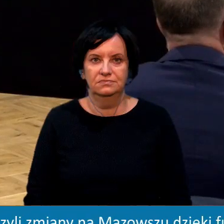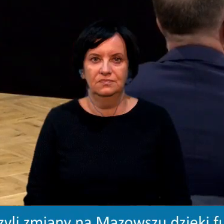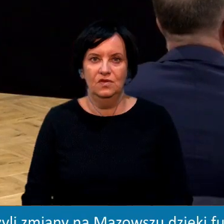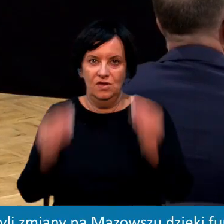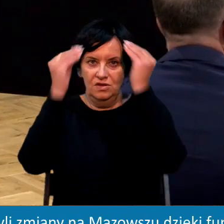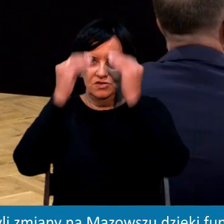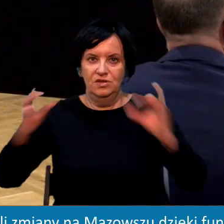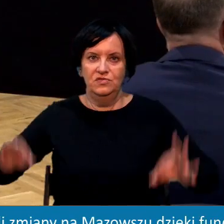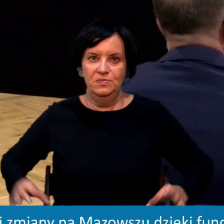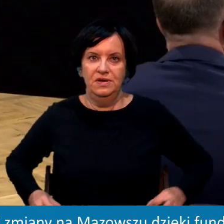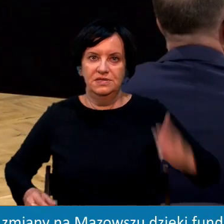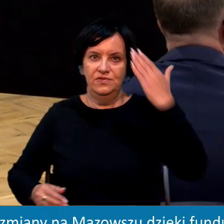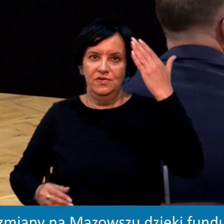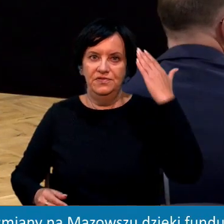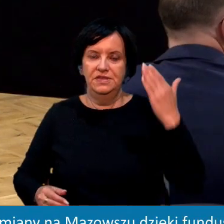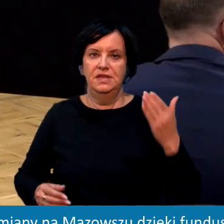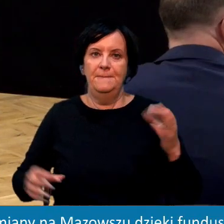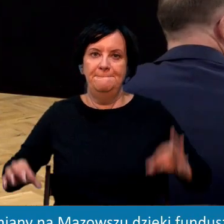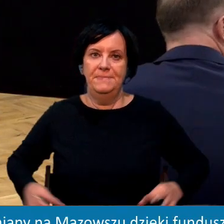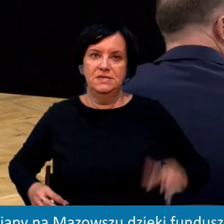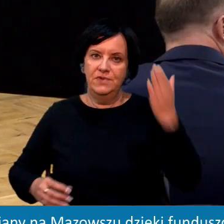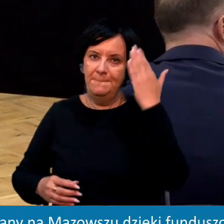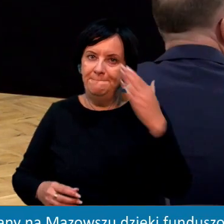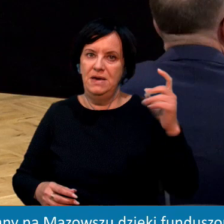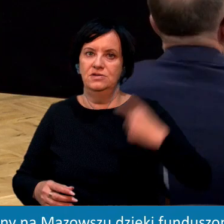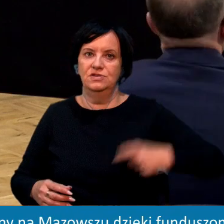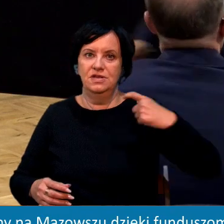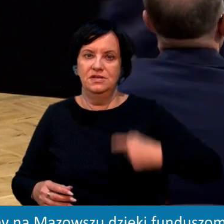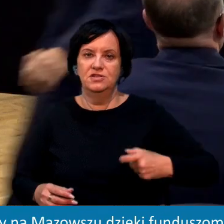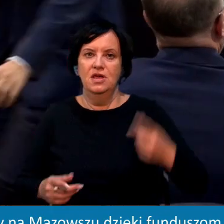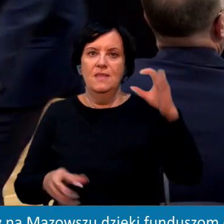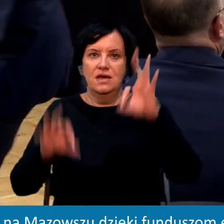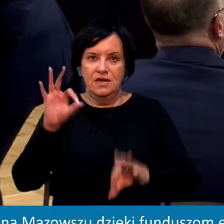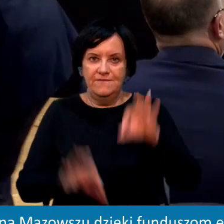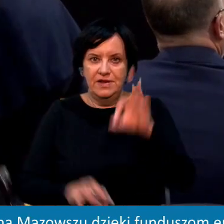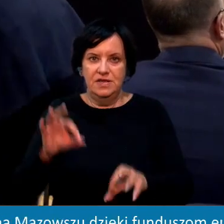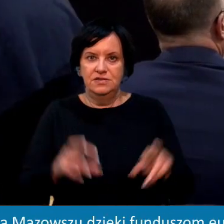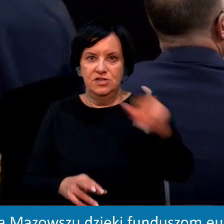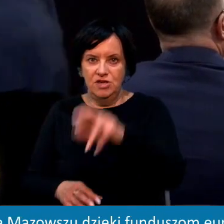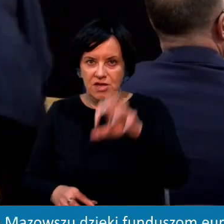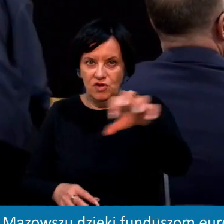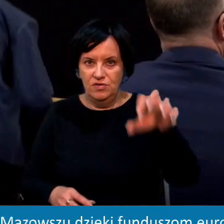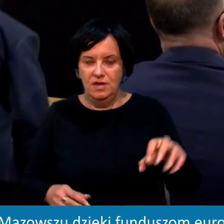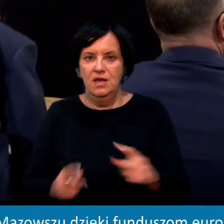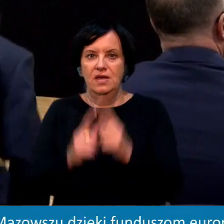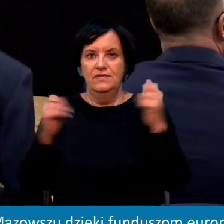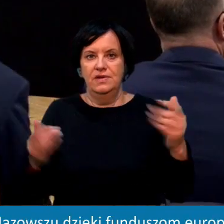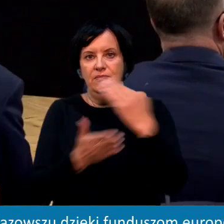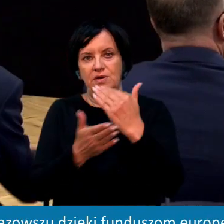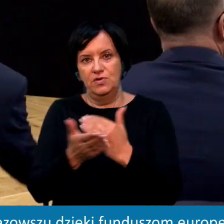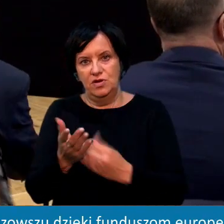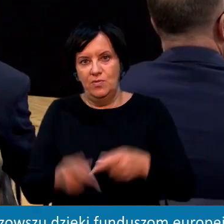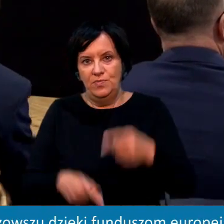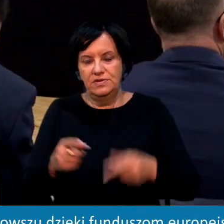Szanowni Państwo, witam Państwa bardzo serdecznie na konferencji regionalnej w ramach Regionalnego Programu